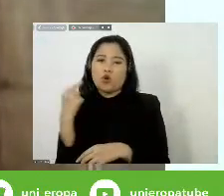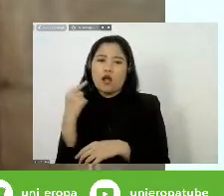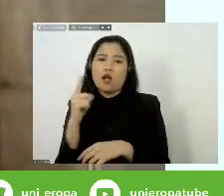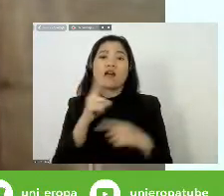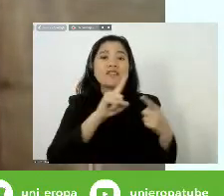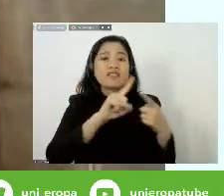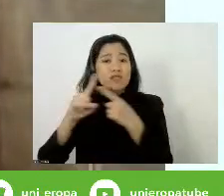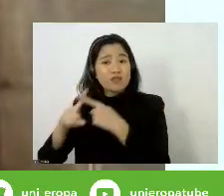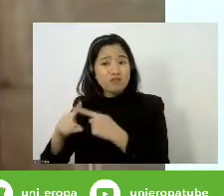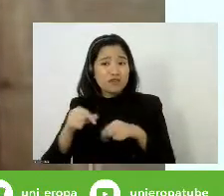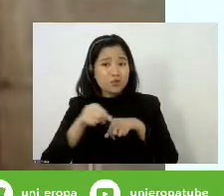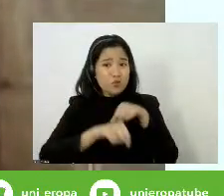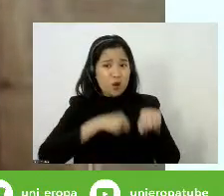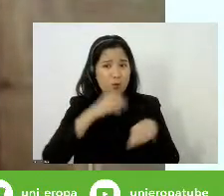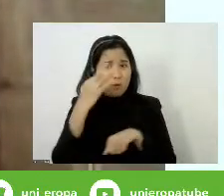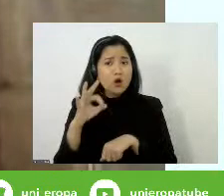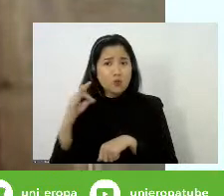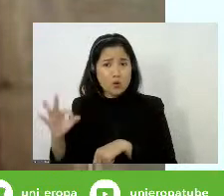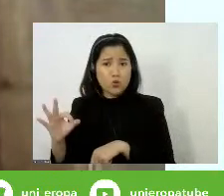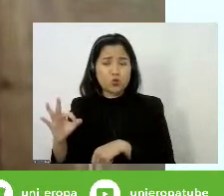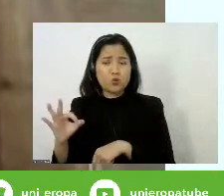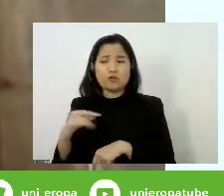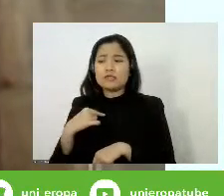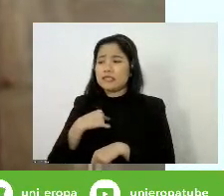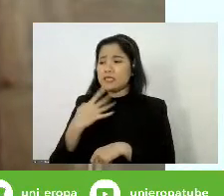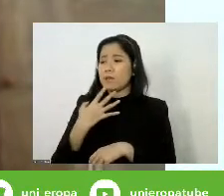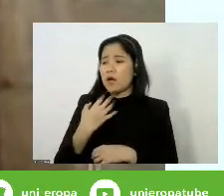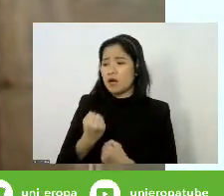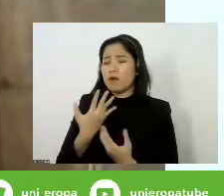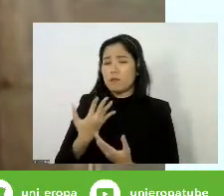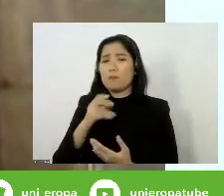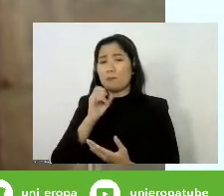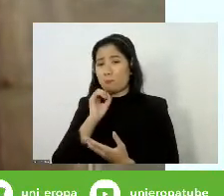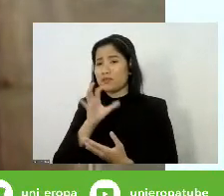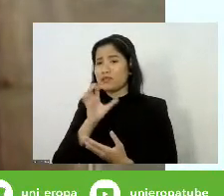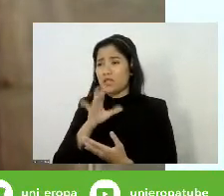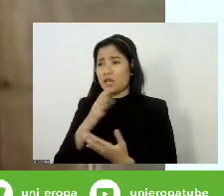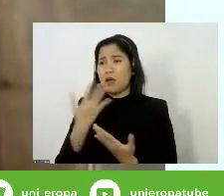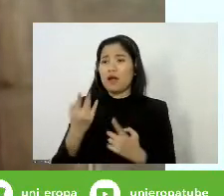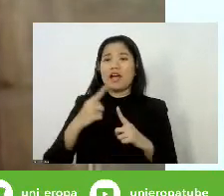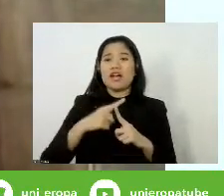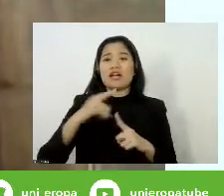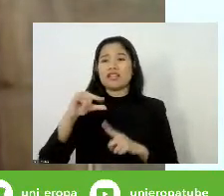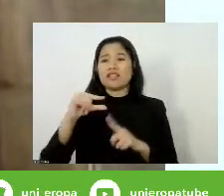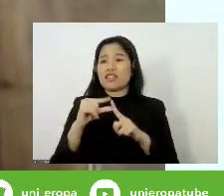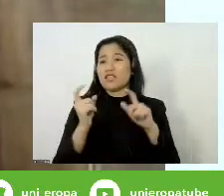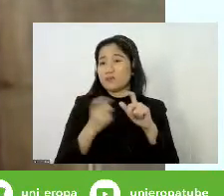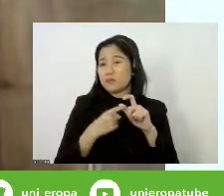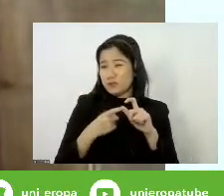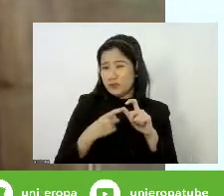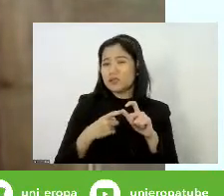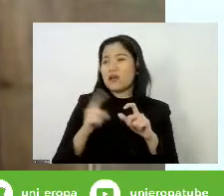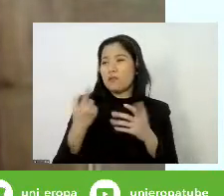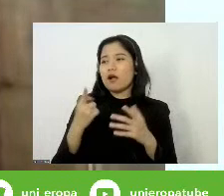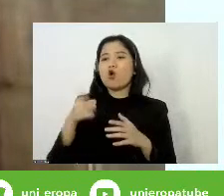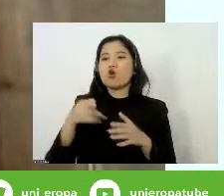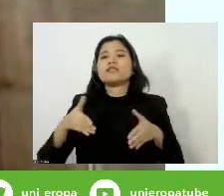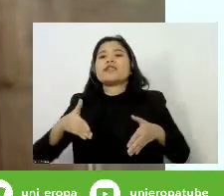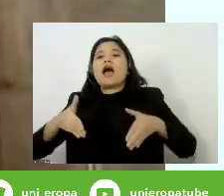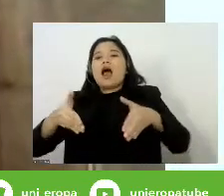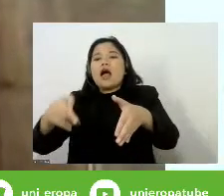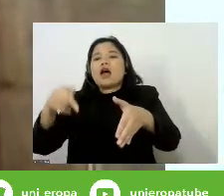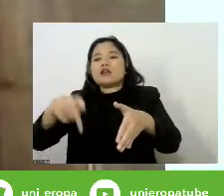tentu kalau boleh saya berharap ini pesan ya sebuah tips jangan sampai ketika kita bersepeda di jalan raya itu